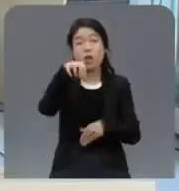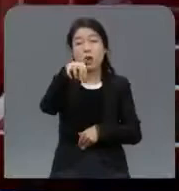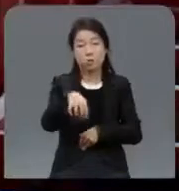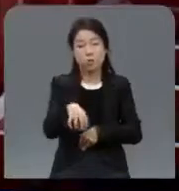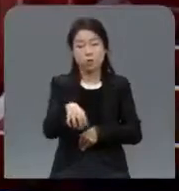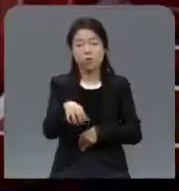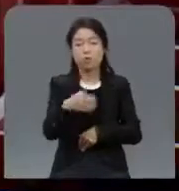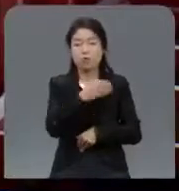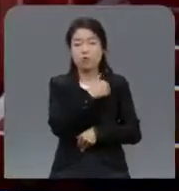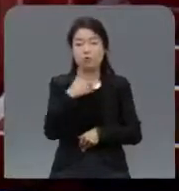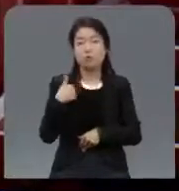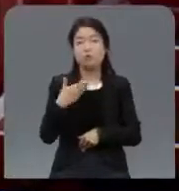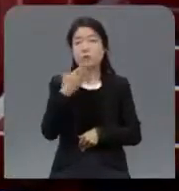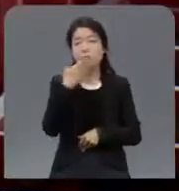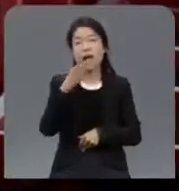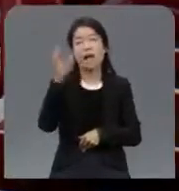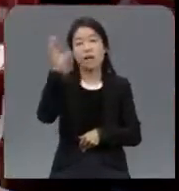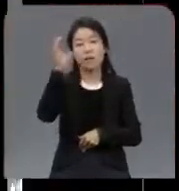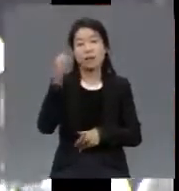것으로 전망했습니다.